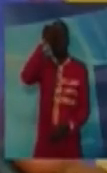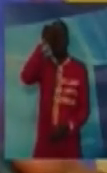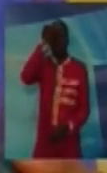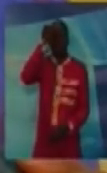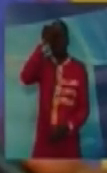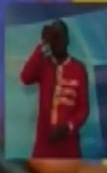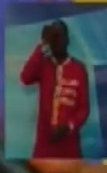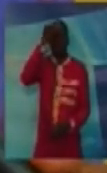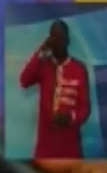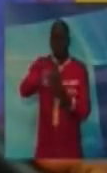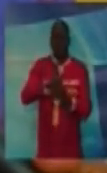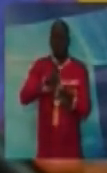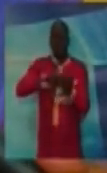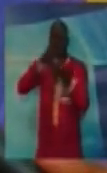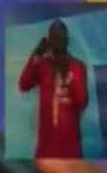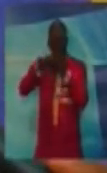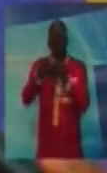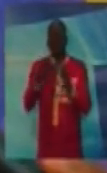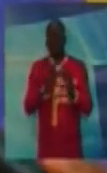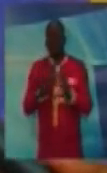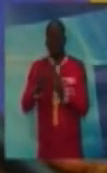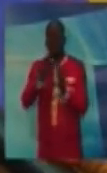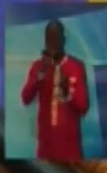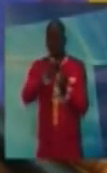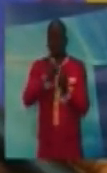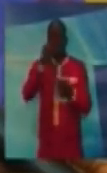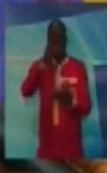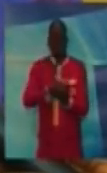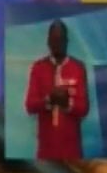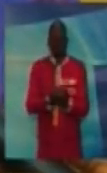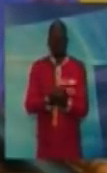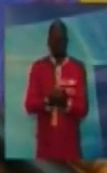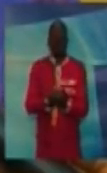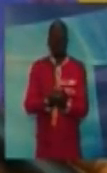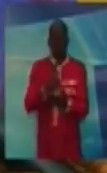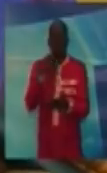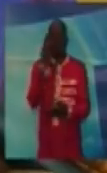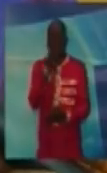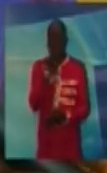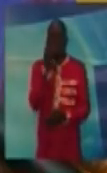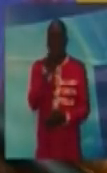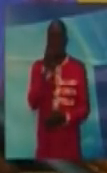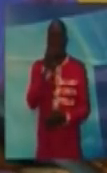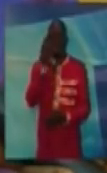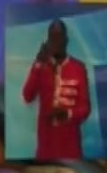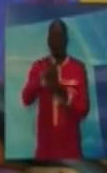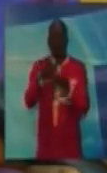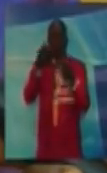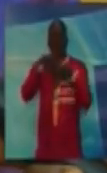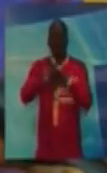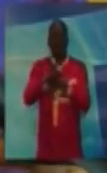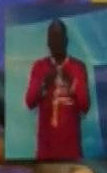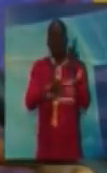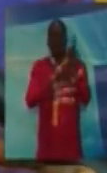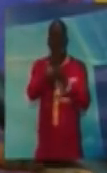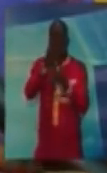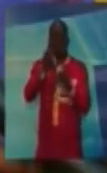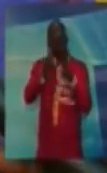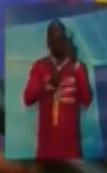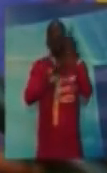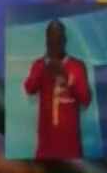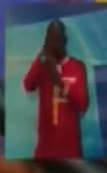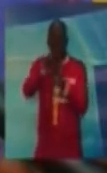des problèmes liés à la sécurité. Donc, qui implique le déplacement de